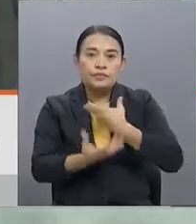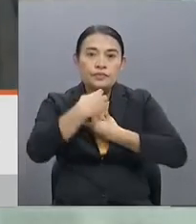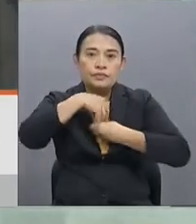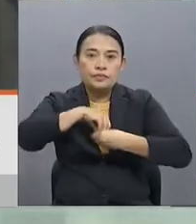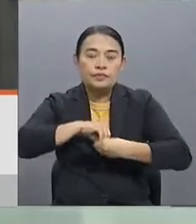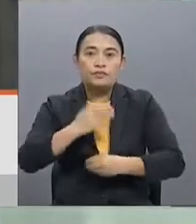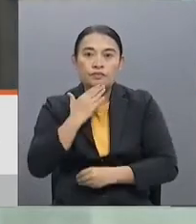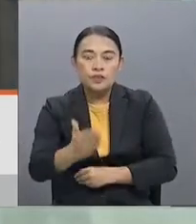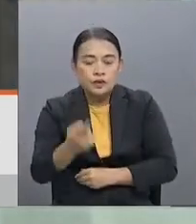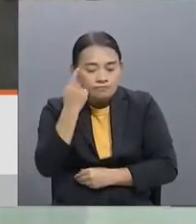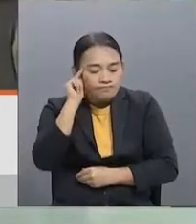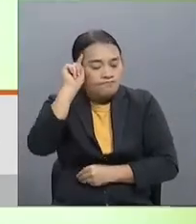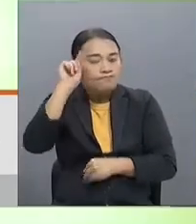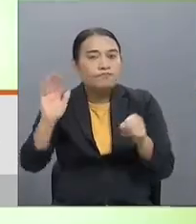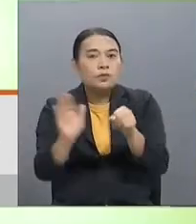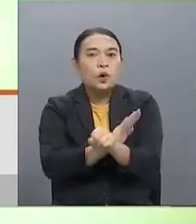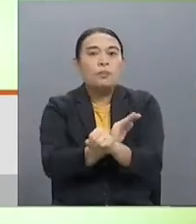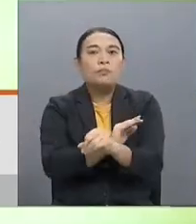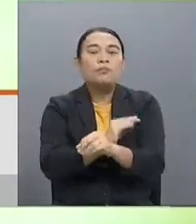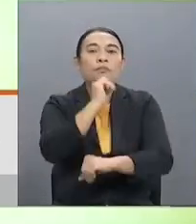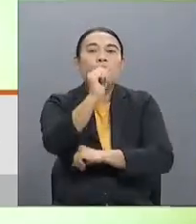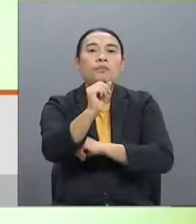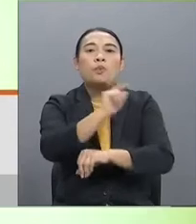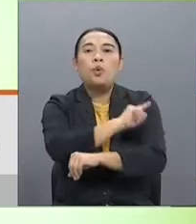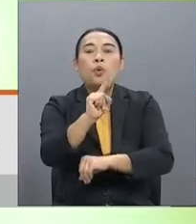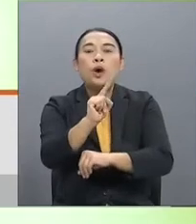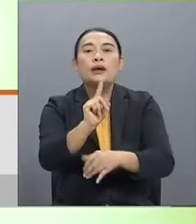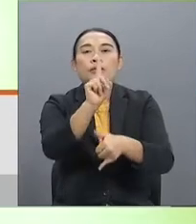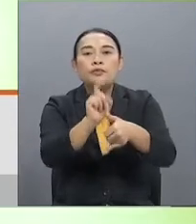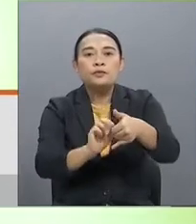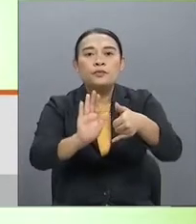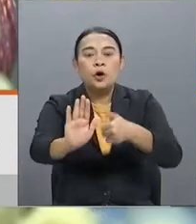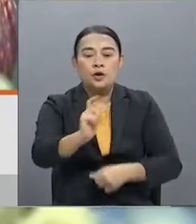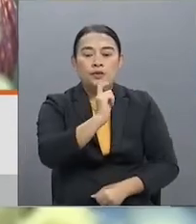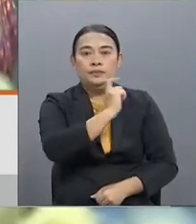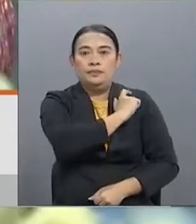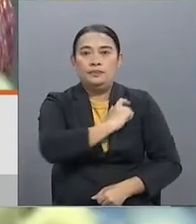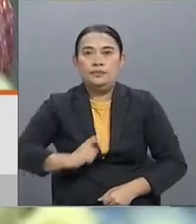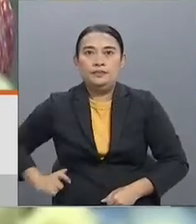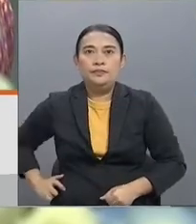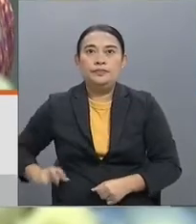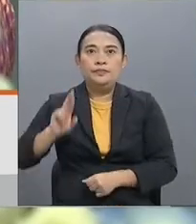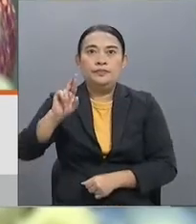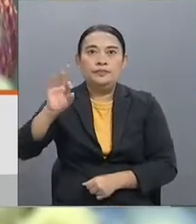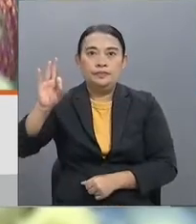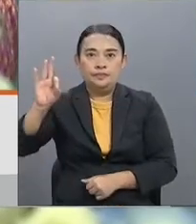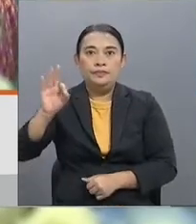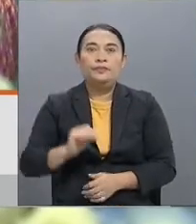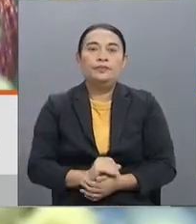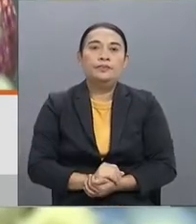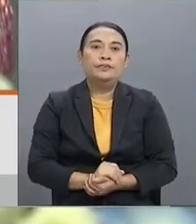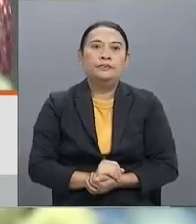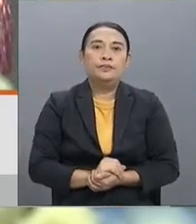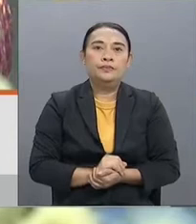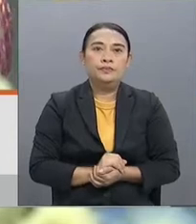ำลึกถึงช่วงเวลาครบรอบวันคล้ายวันสวรรคตพระบาทสมเด็จพระบรมชนกาธิเบศรมหาภูมิพลอดุลยเดชมหาราชบรมนา